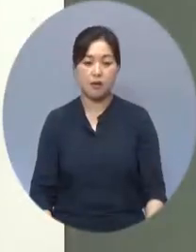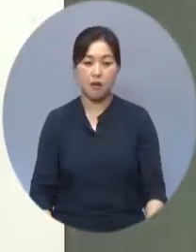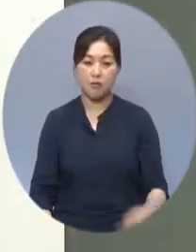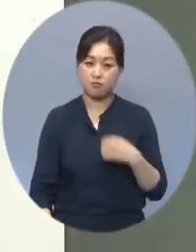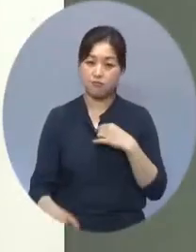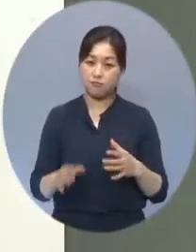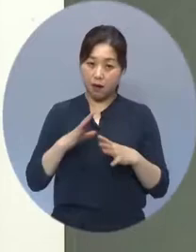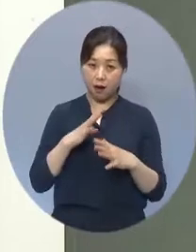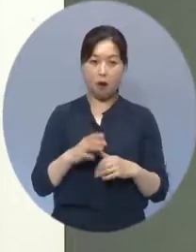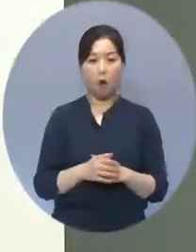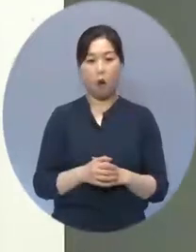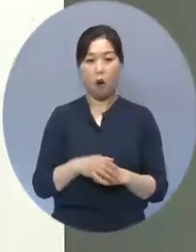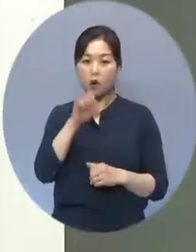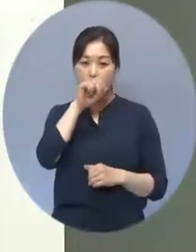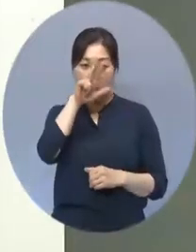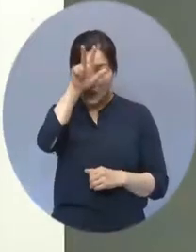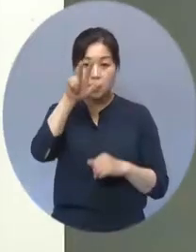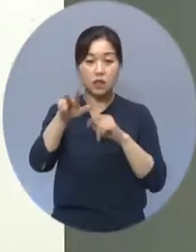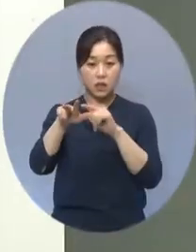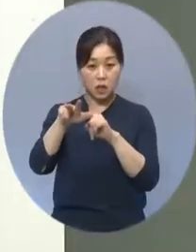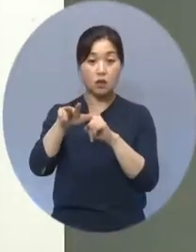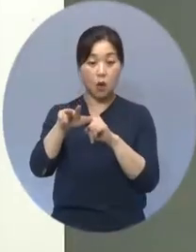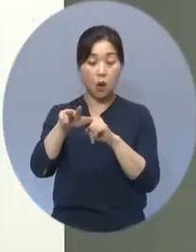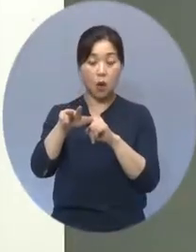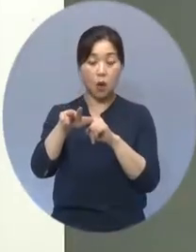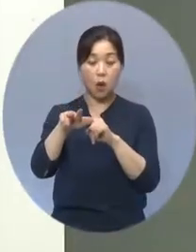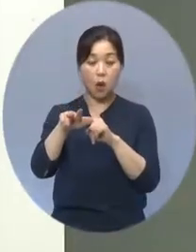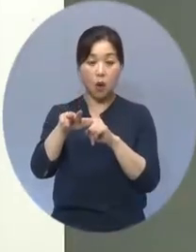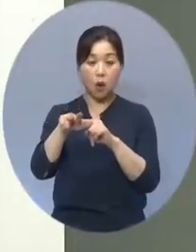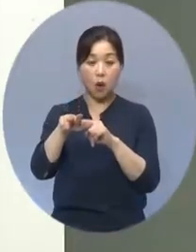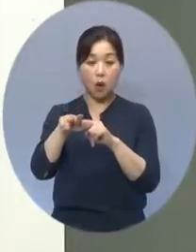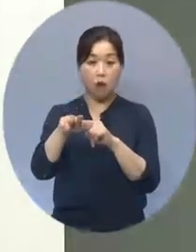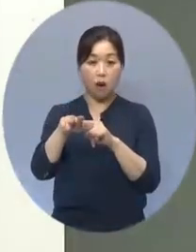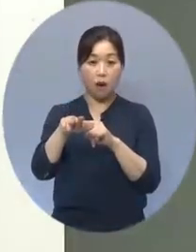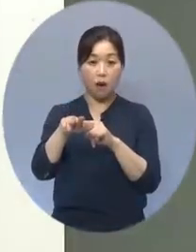네. 용인시에서 소위